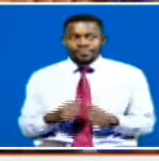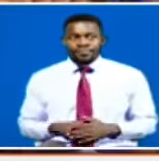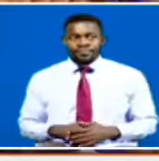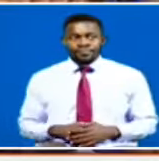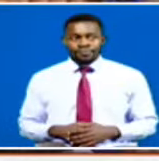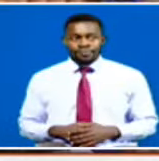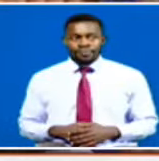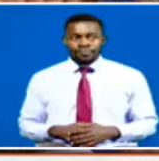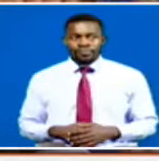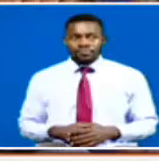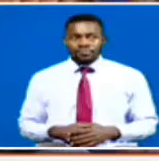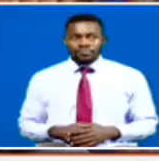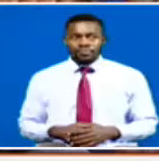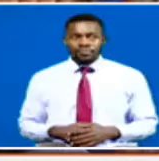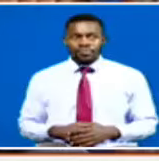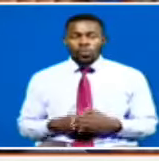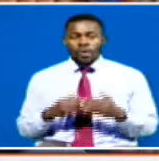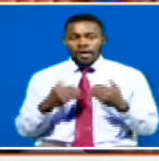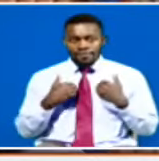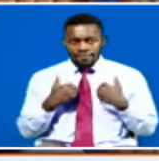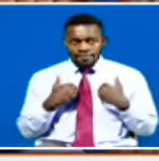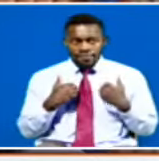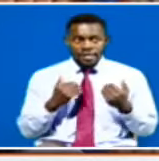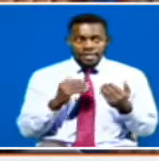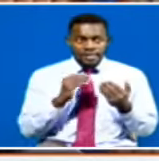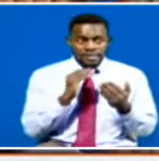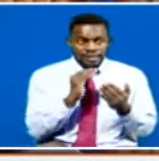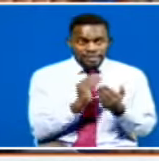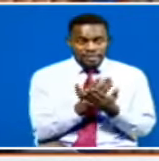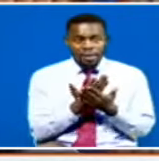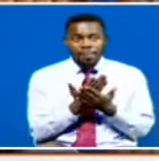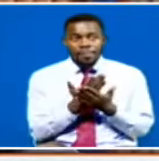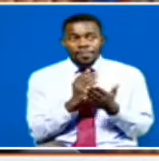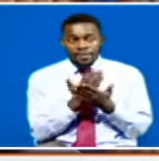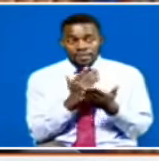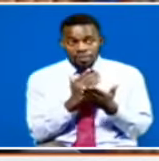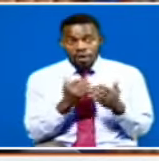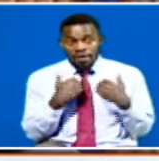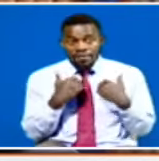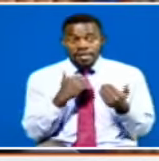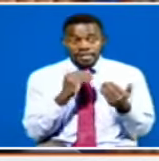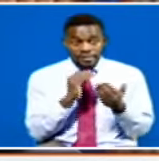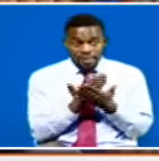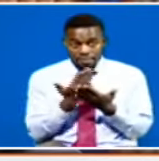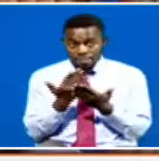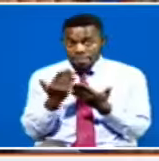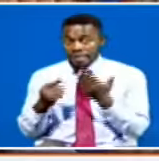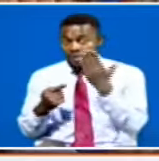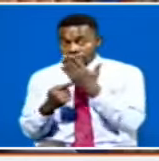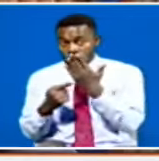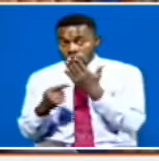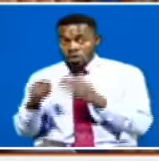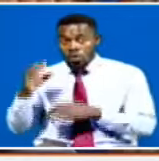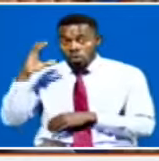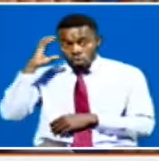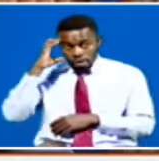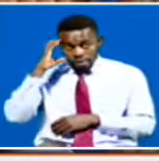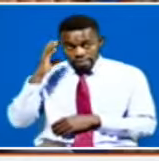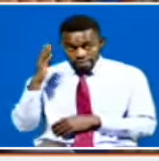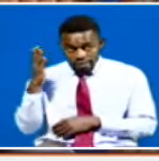had some allegations that we have a campus by the name Kiangini. What I